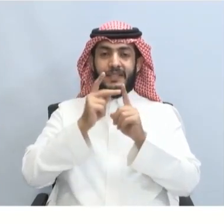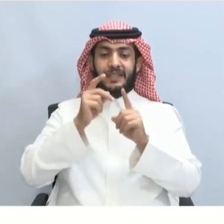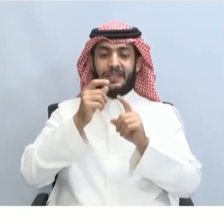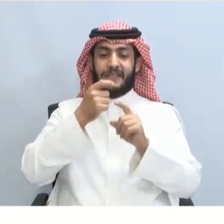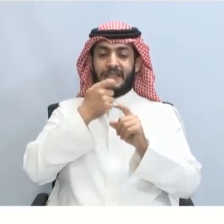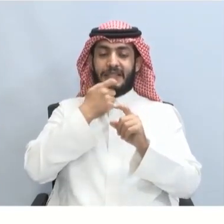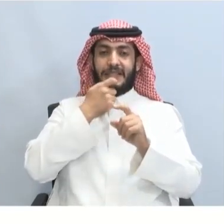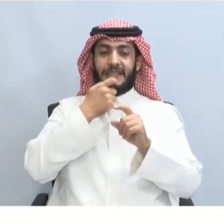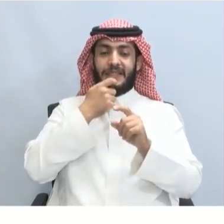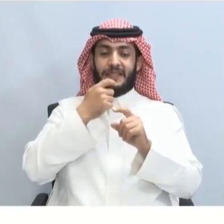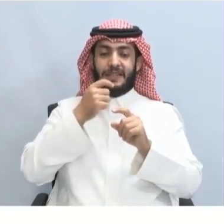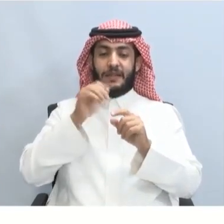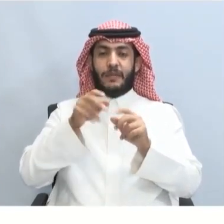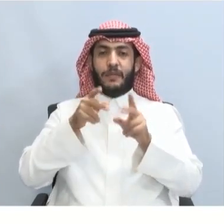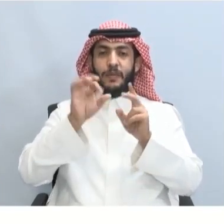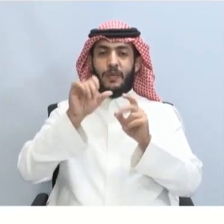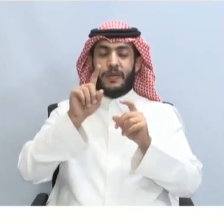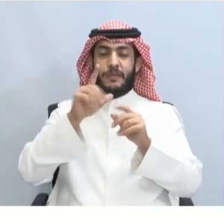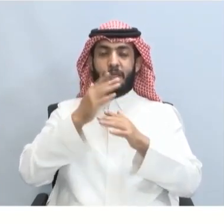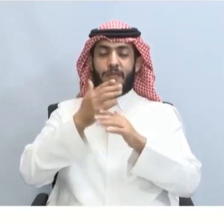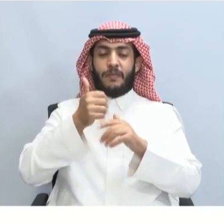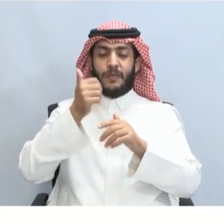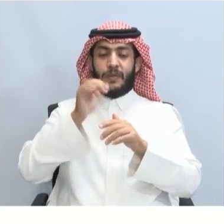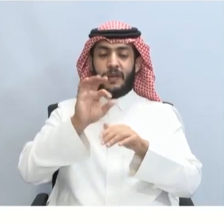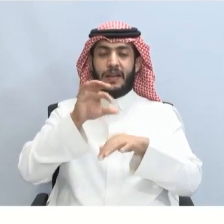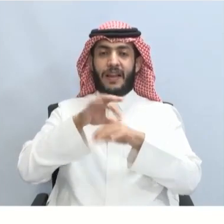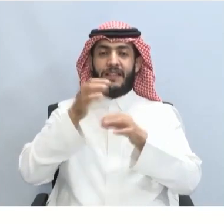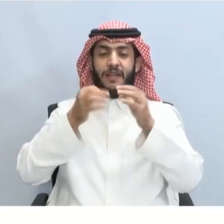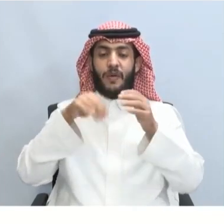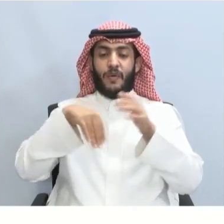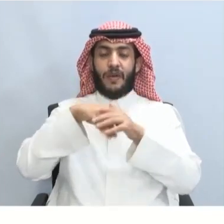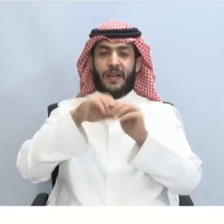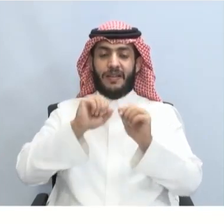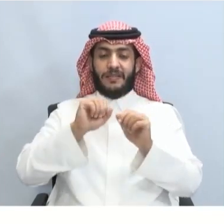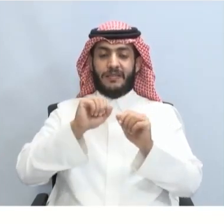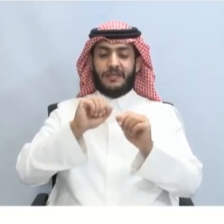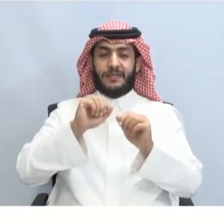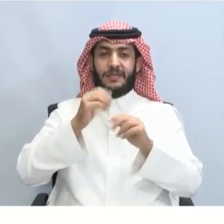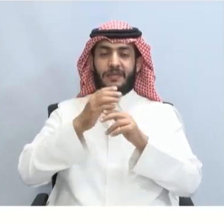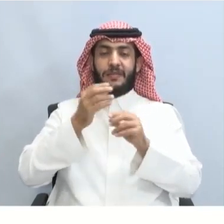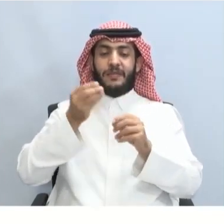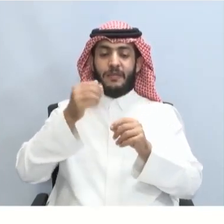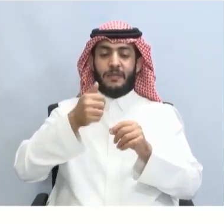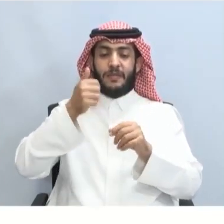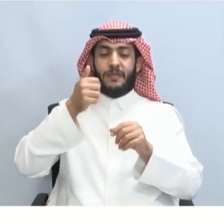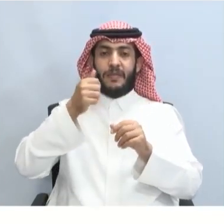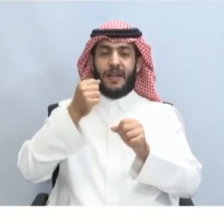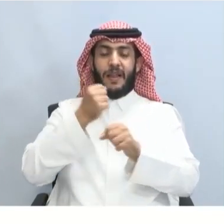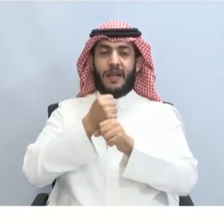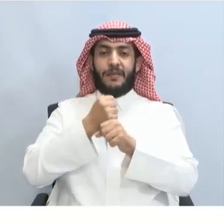ال لانشاء موقع وي لمعجبي فريق كره القدم ستؤدي